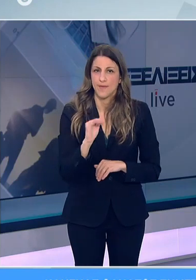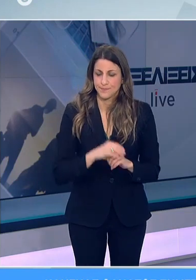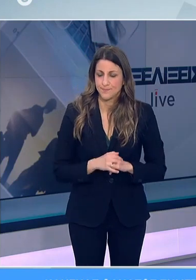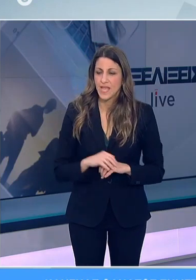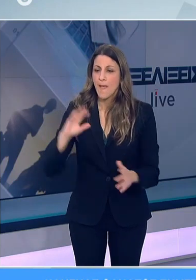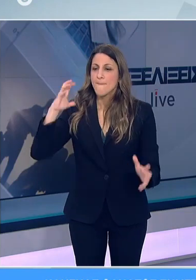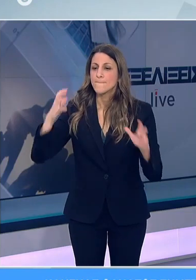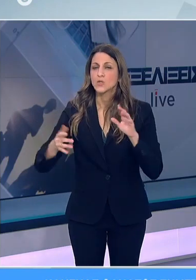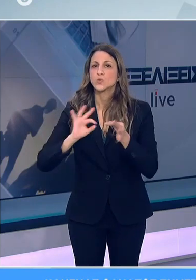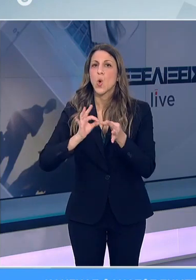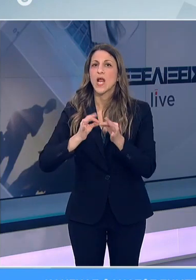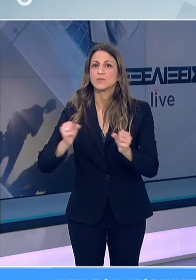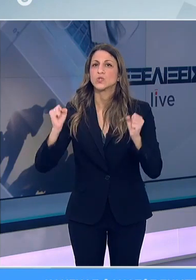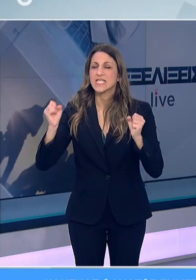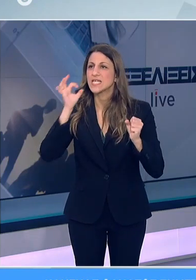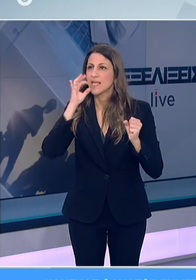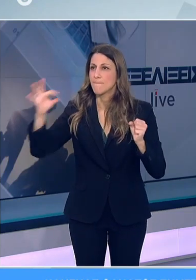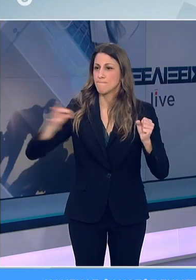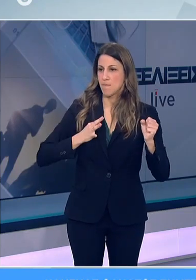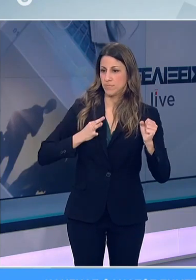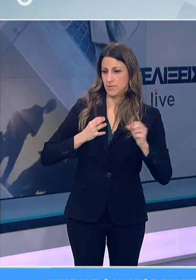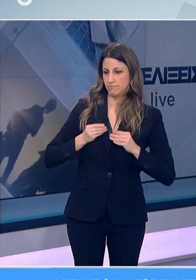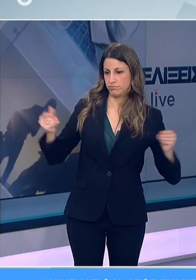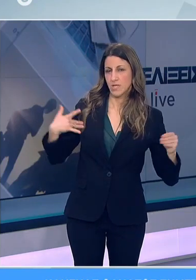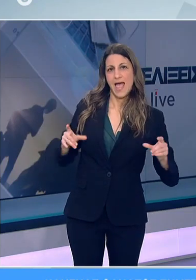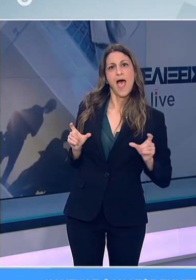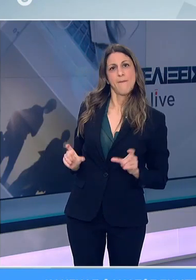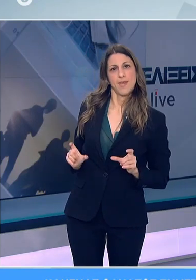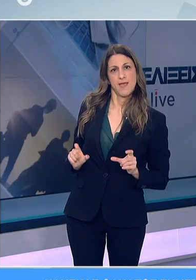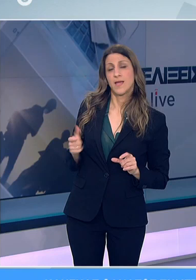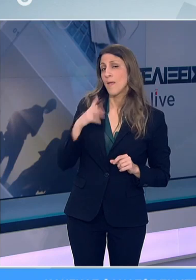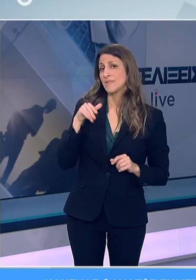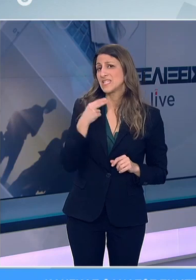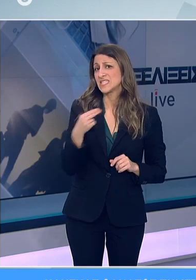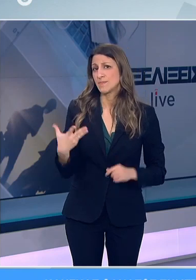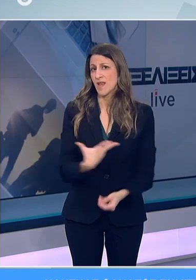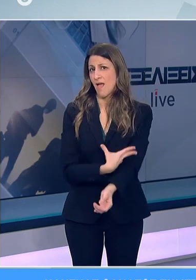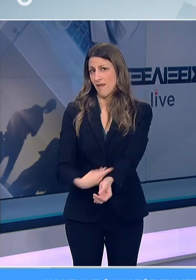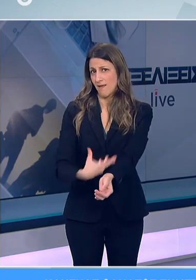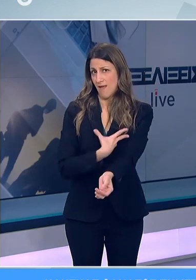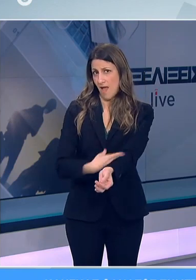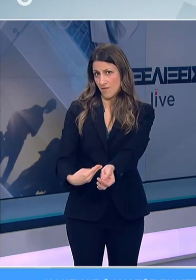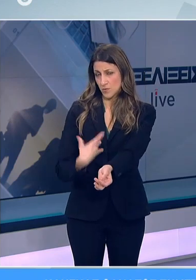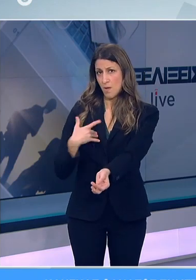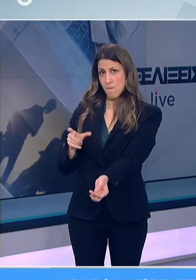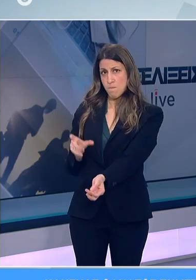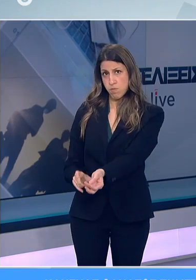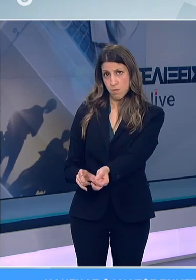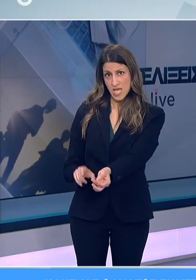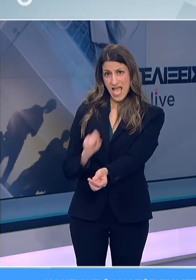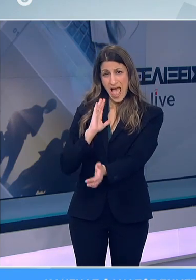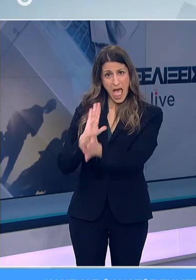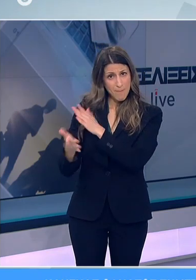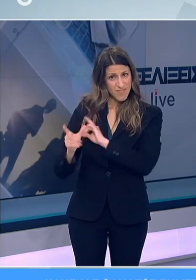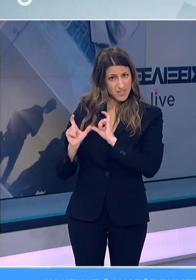μεν να προκαλεί ανάπτυξη αντισωμάτων, αλλά η ανίχνευσή του στο αίμα δεν συνεπάγεται αυτομάτως ανοσία εναντίον του SARS-CoV-2.